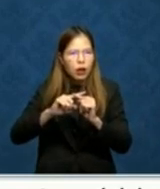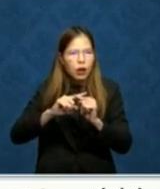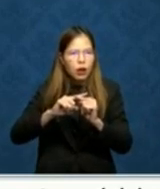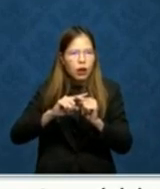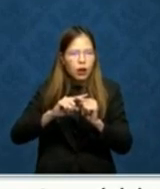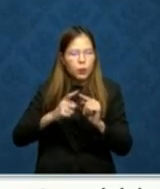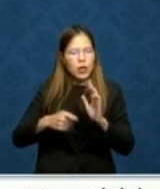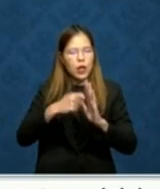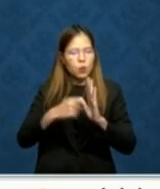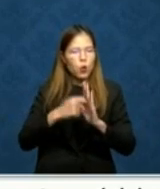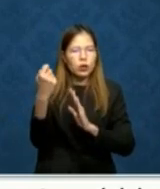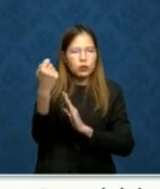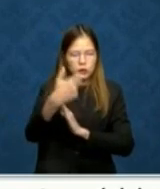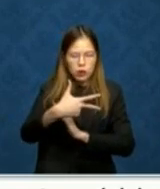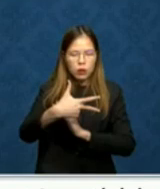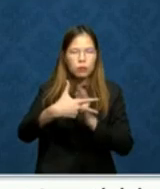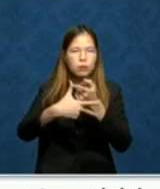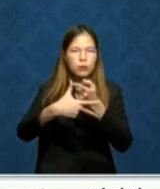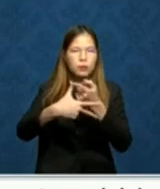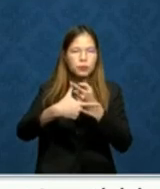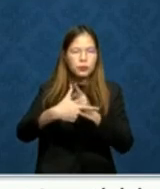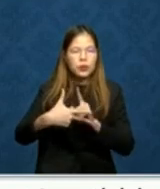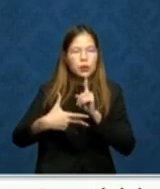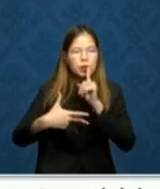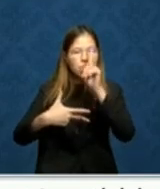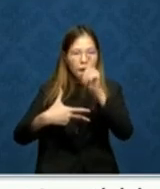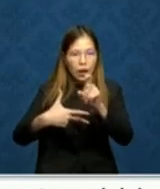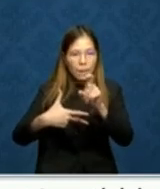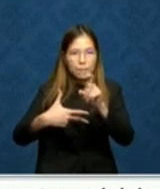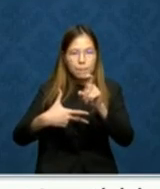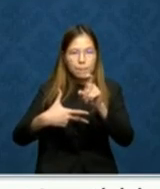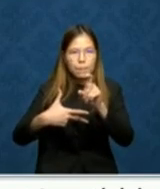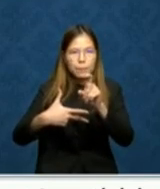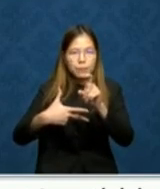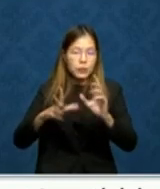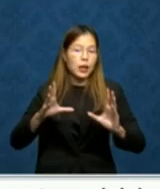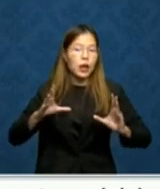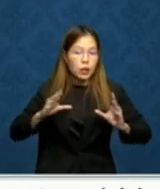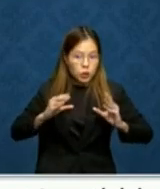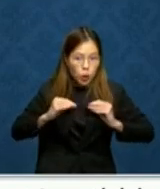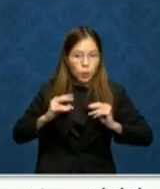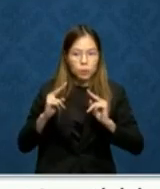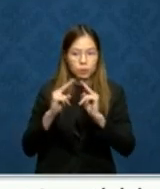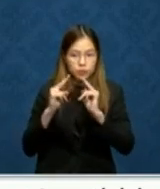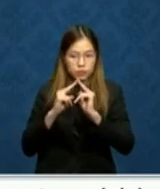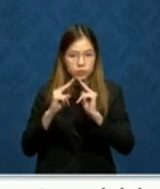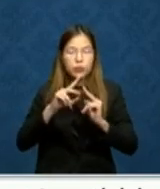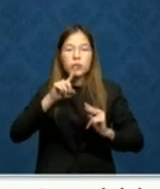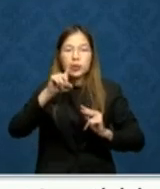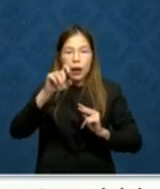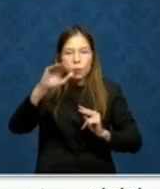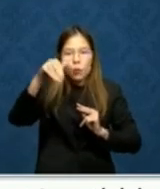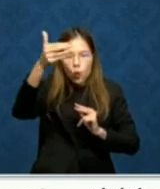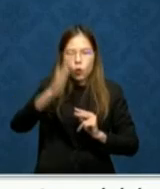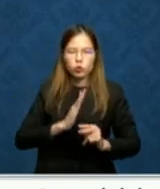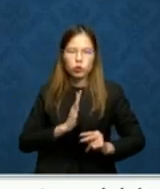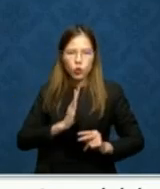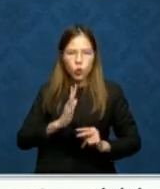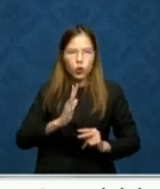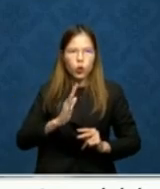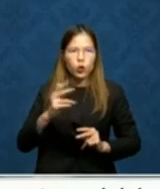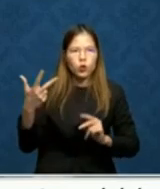อบดังนี้ค่ะข้อ1ถามค่ะถามคู่ความสัมพันธ์ว่ายินยอมที่จะมีเพศสัมพันธ์ไหมค่ะตรงไปตรงมาเช่นนั้น